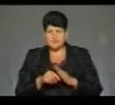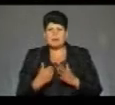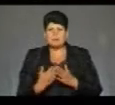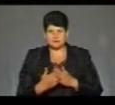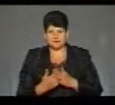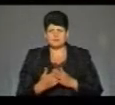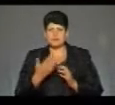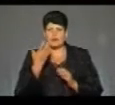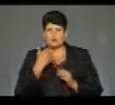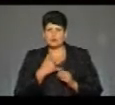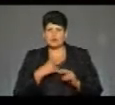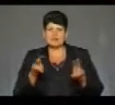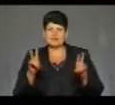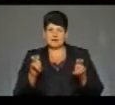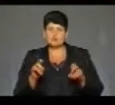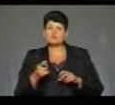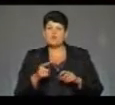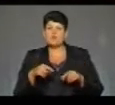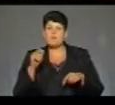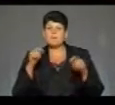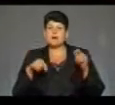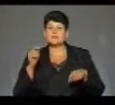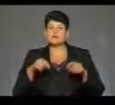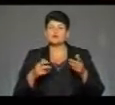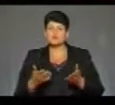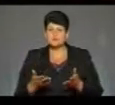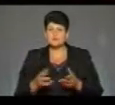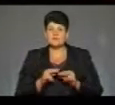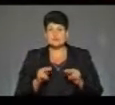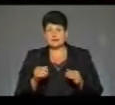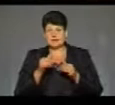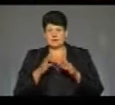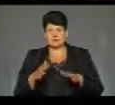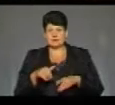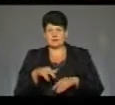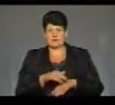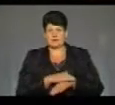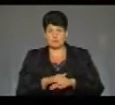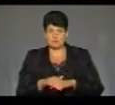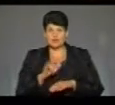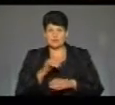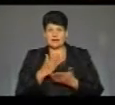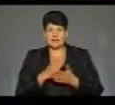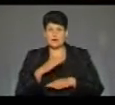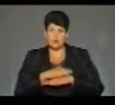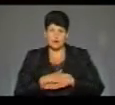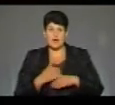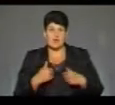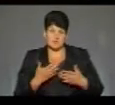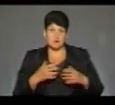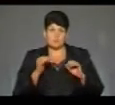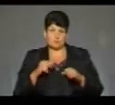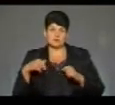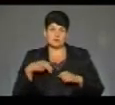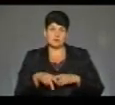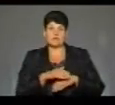коли в нас є тема «Чому падає дощик?», вчителі не можуть вийти на вулицю, тому що в них є урок. А ми можемо вийти